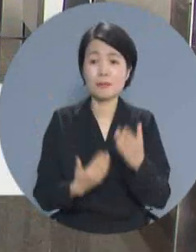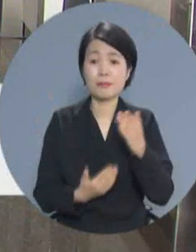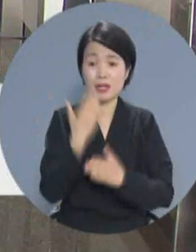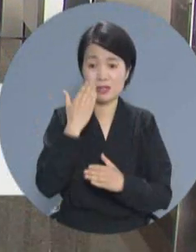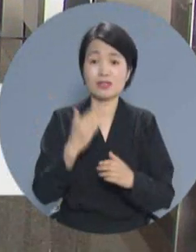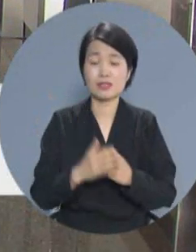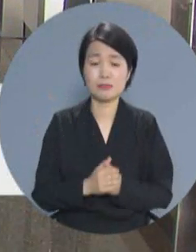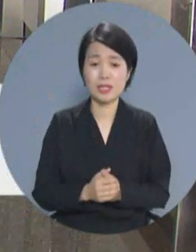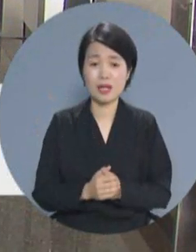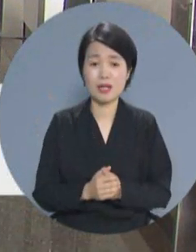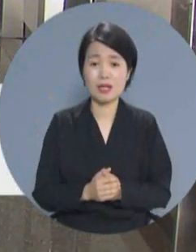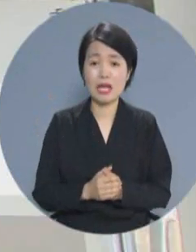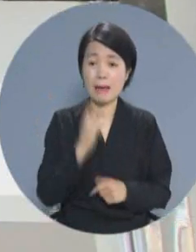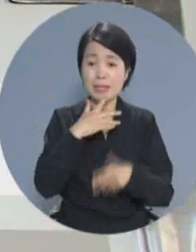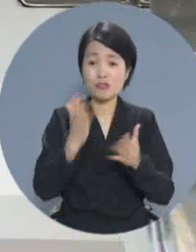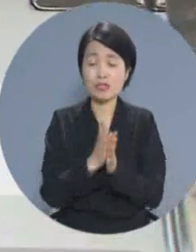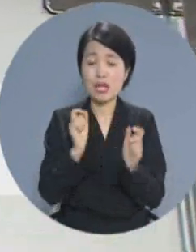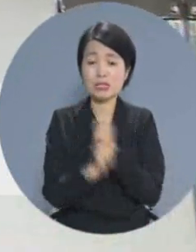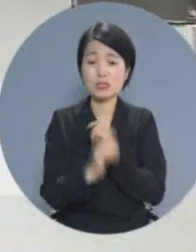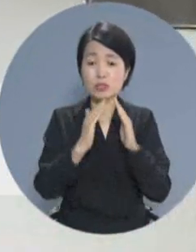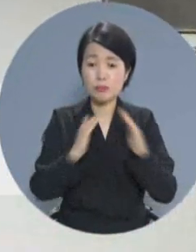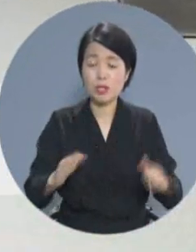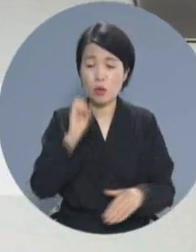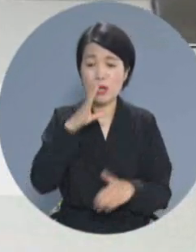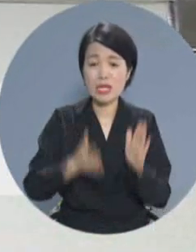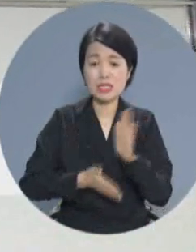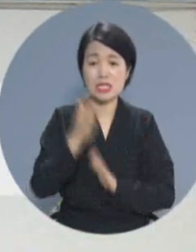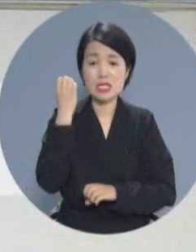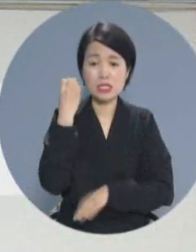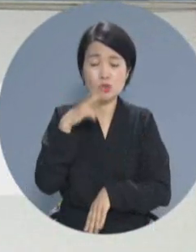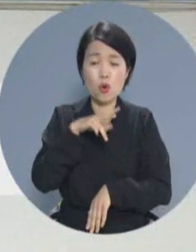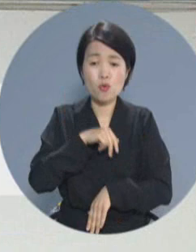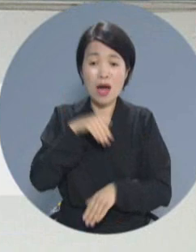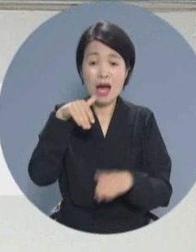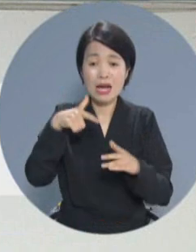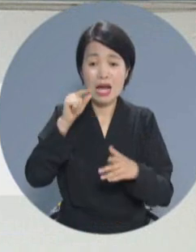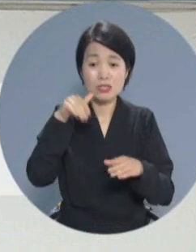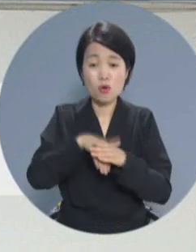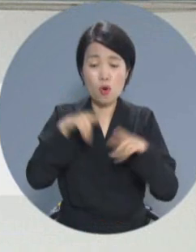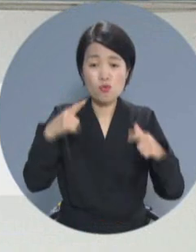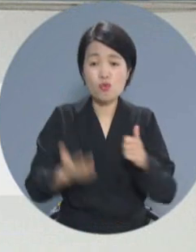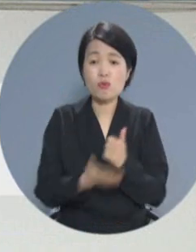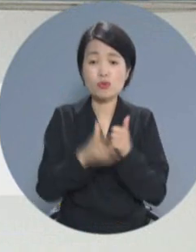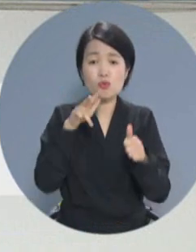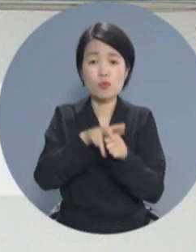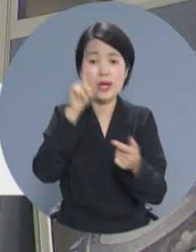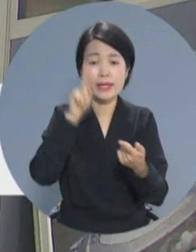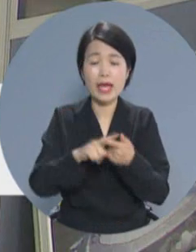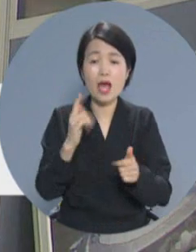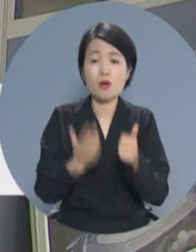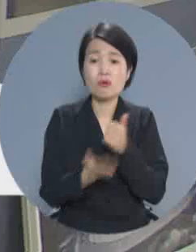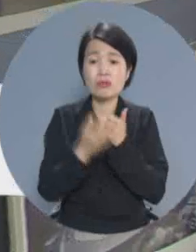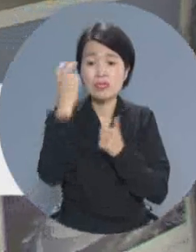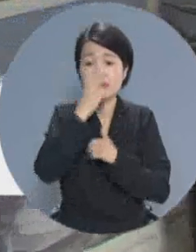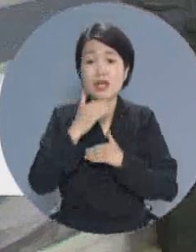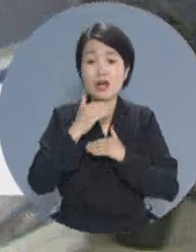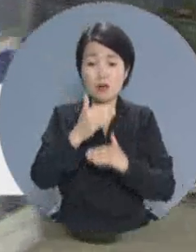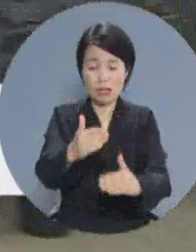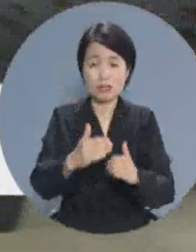발생했습니다. 민주당 전남도당은 광양시 기초의원 가선거구 공천신청 후보들에 대한 공천심사